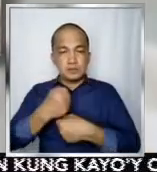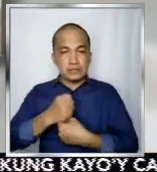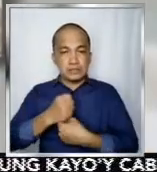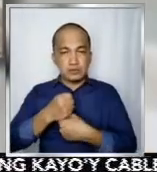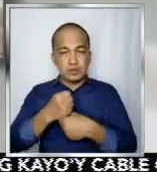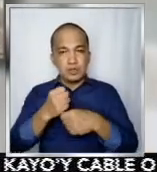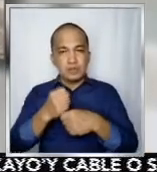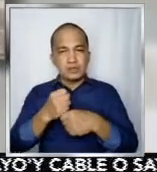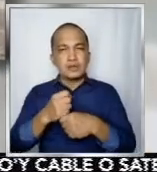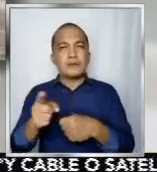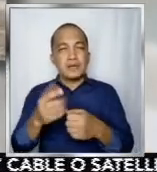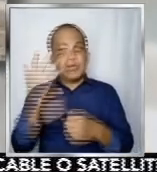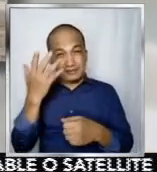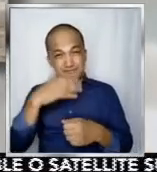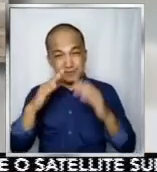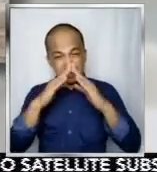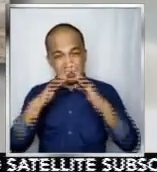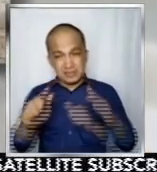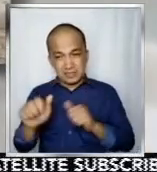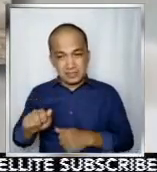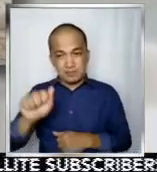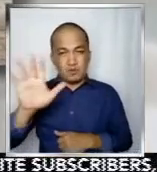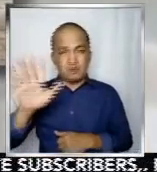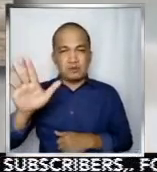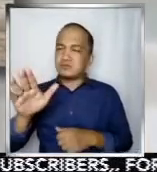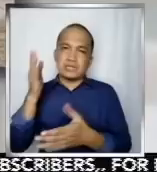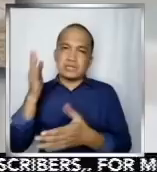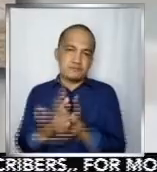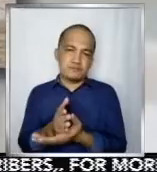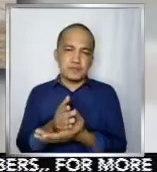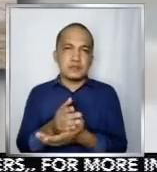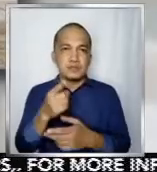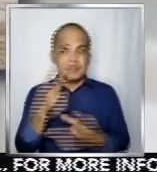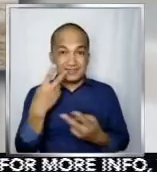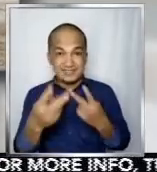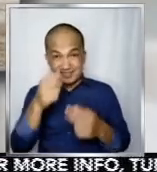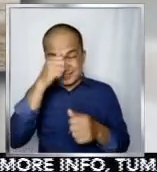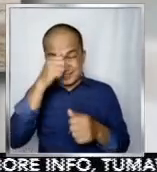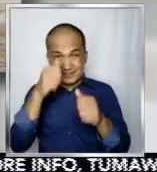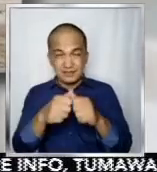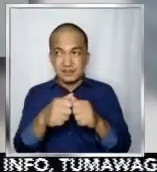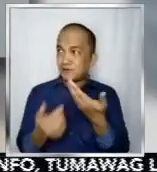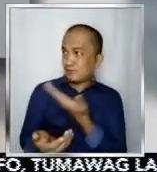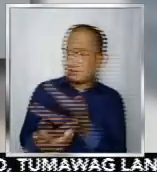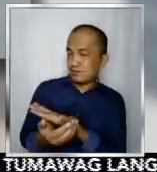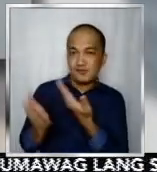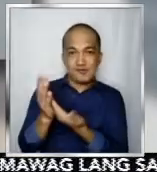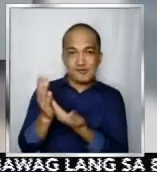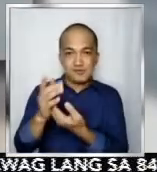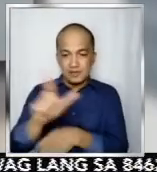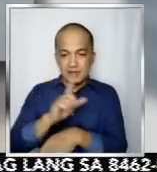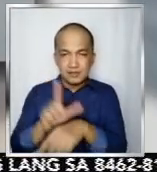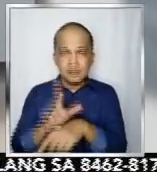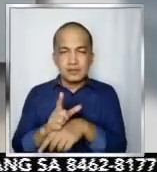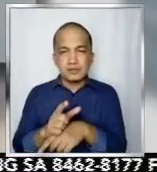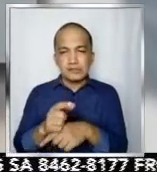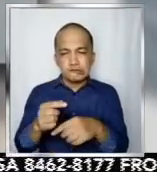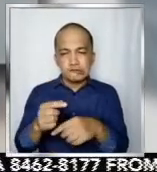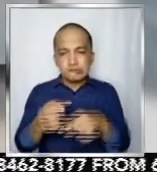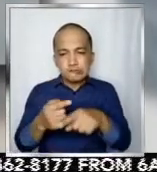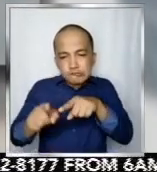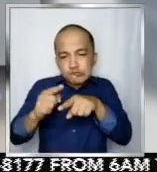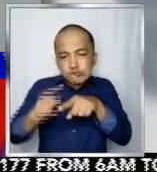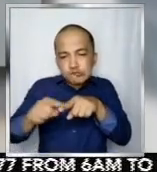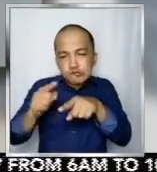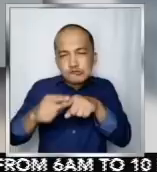ang every step mula sa pagpapakita ng site o location, paunti-unting construction, hanggang sa mabuo at masimulan na